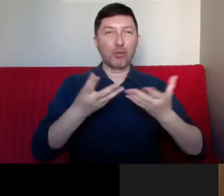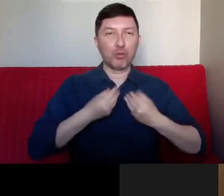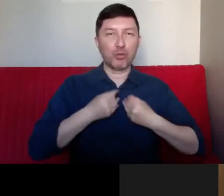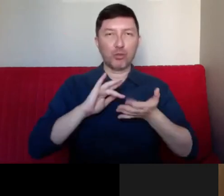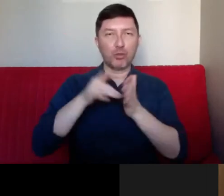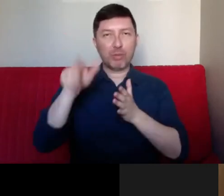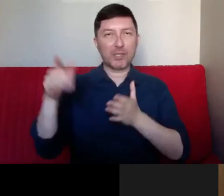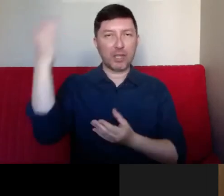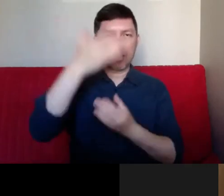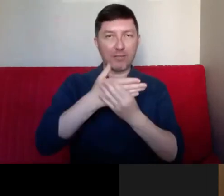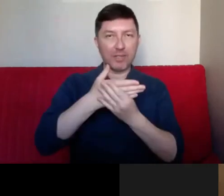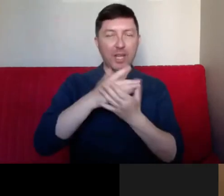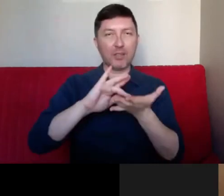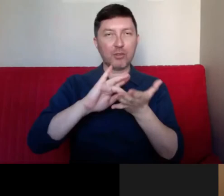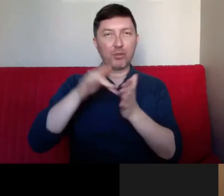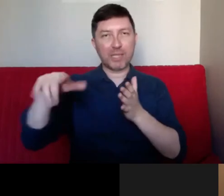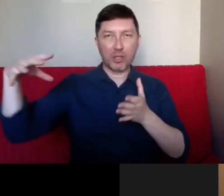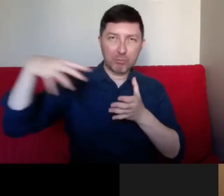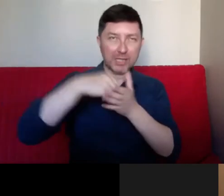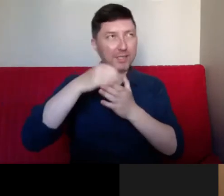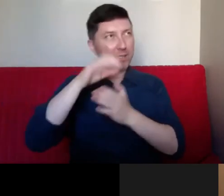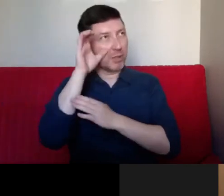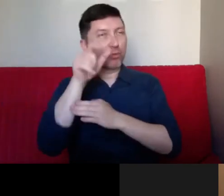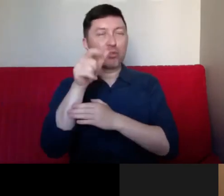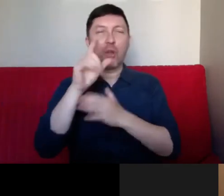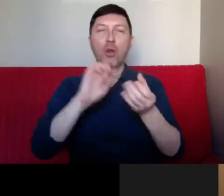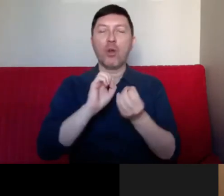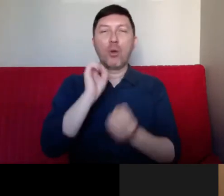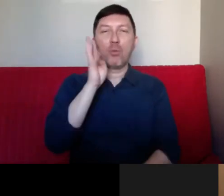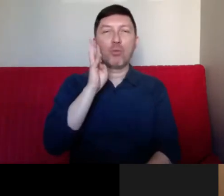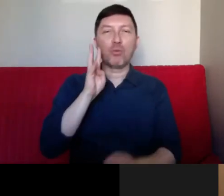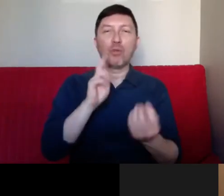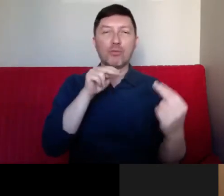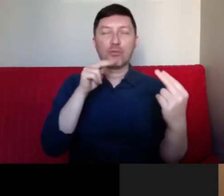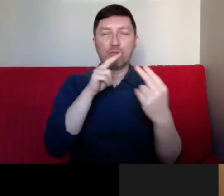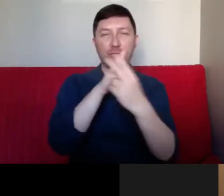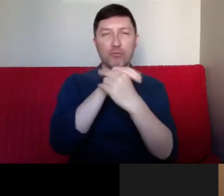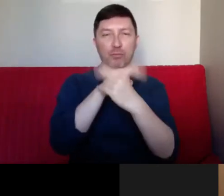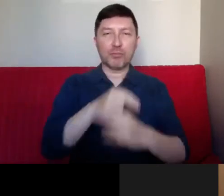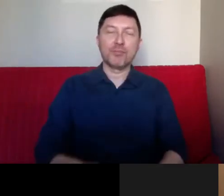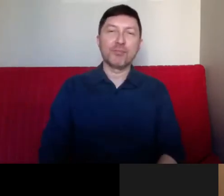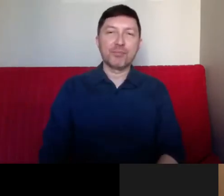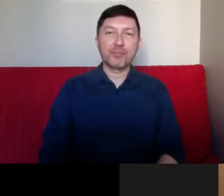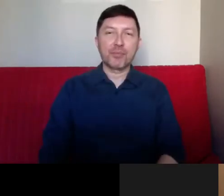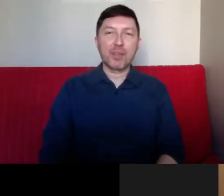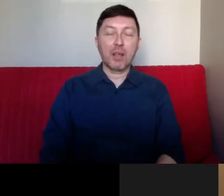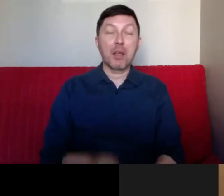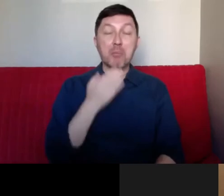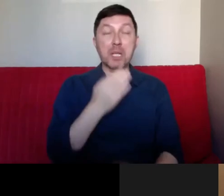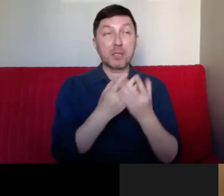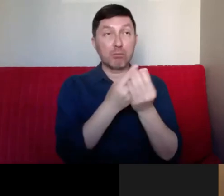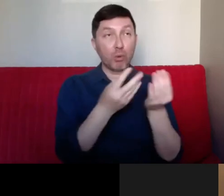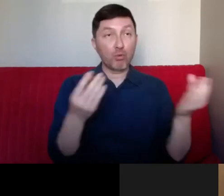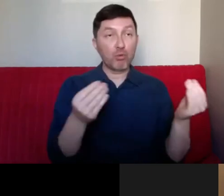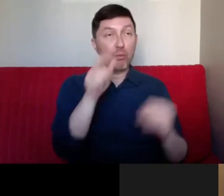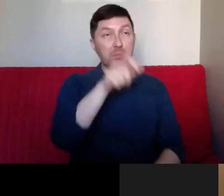et à tous les participants à ce webinaire. Je voudrais remercier tout particulièrement les membres